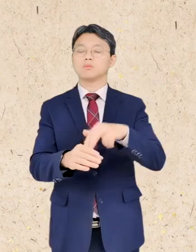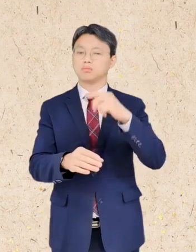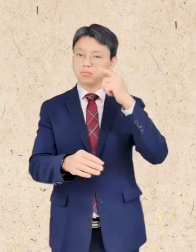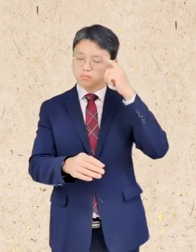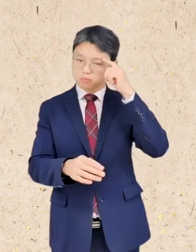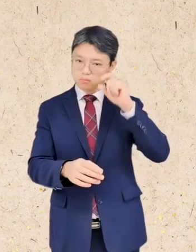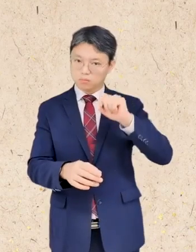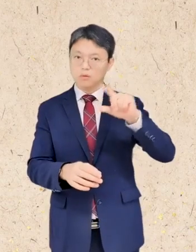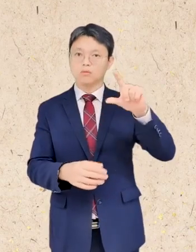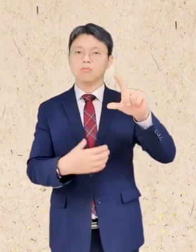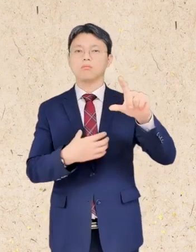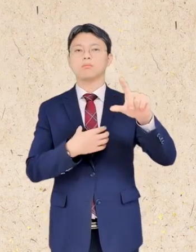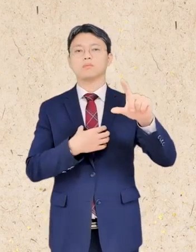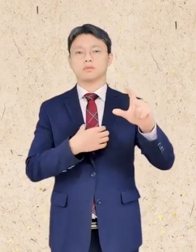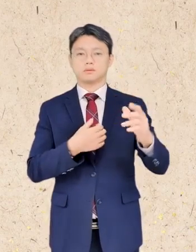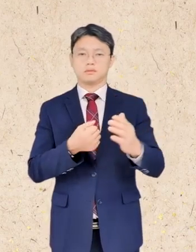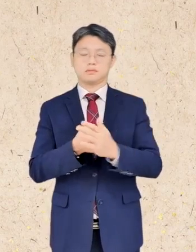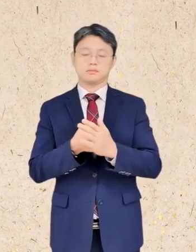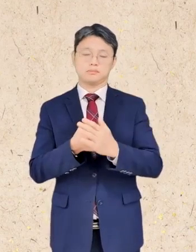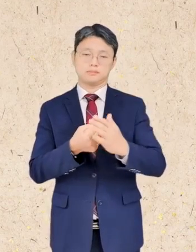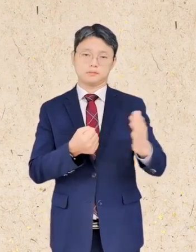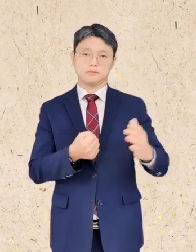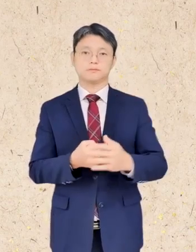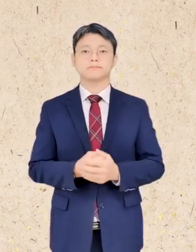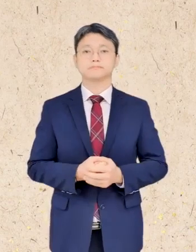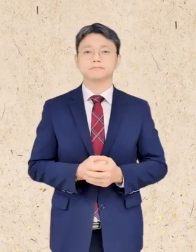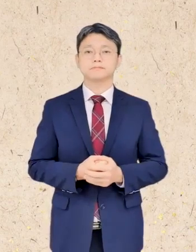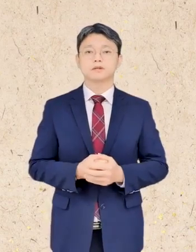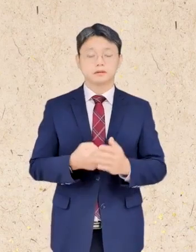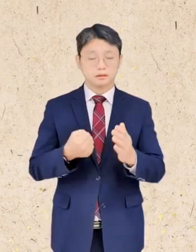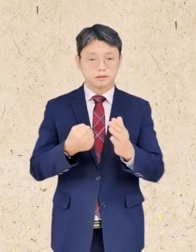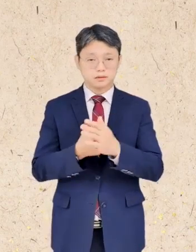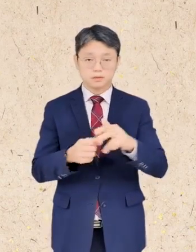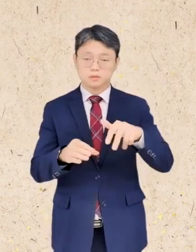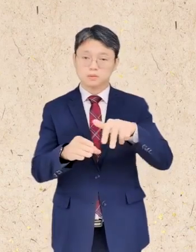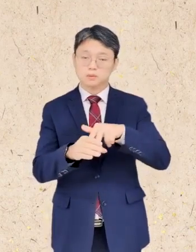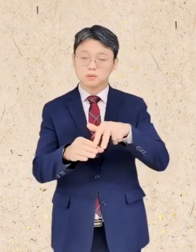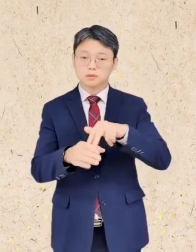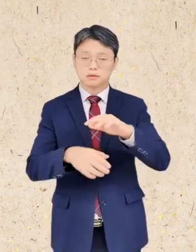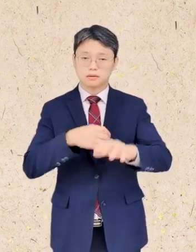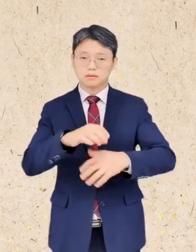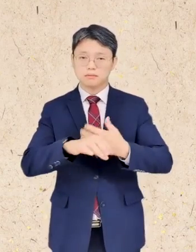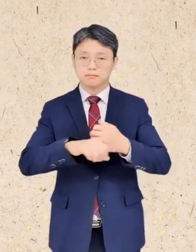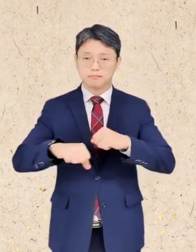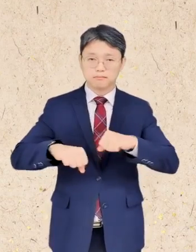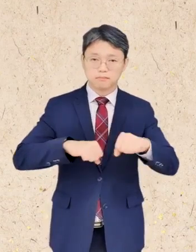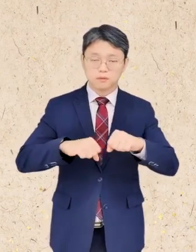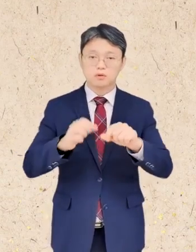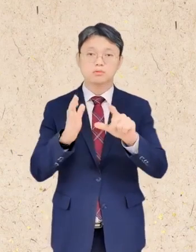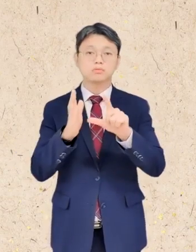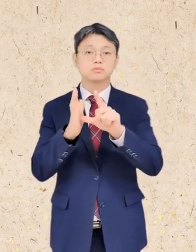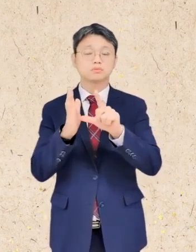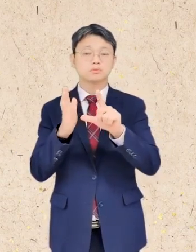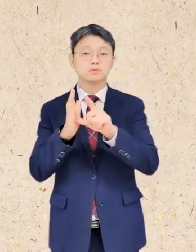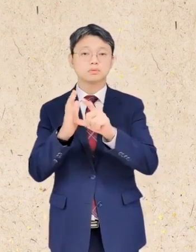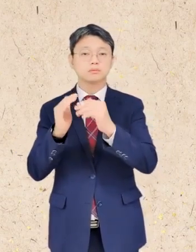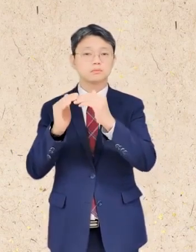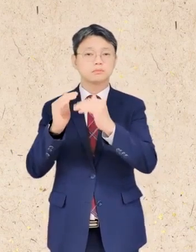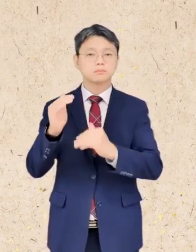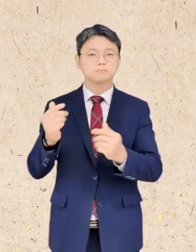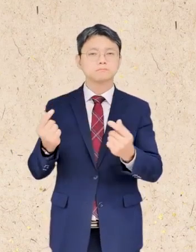생활로 전락할 수 있는 요소가 다분했기 때문에 그렇습니다. 그래서 종교개혁의 선두에 섰던 루터는